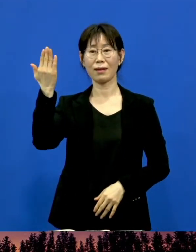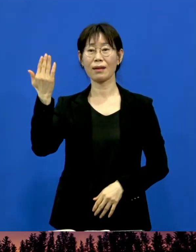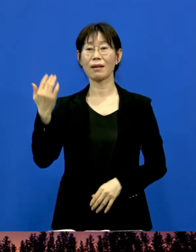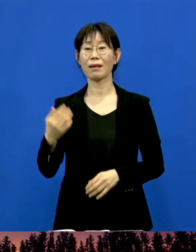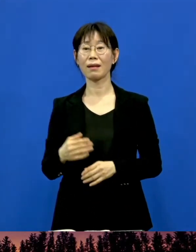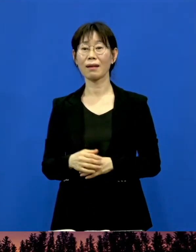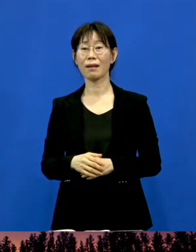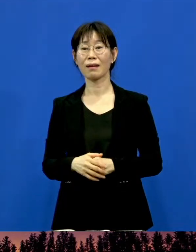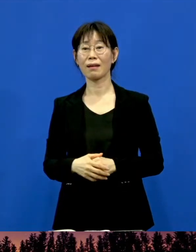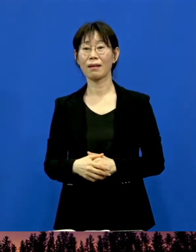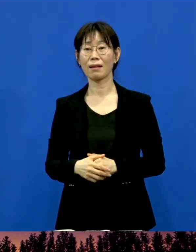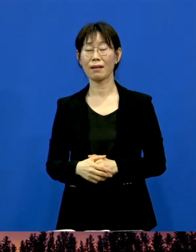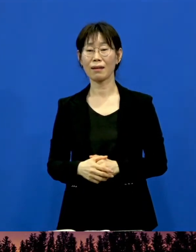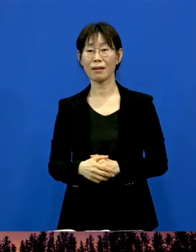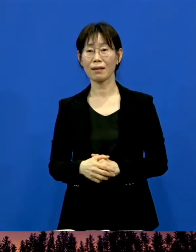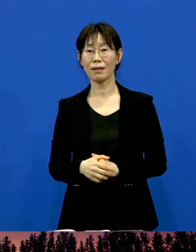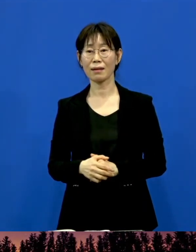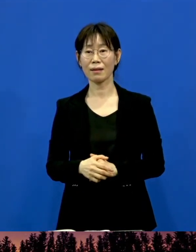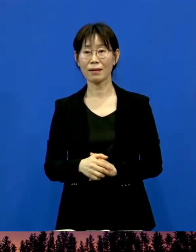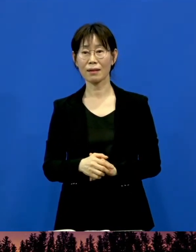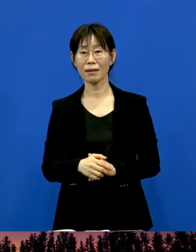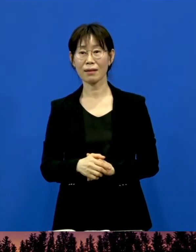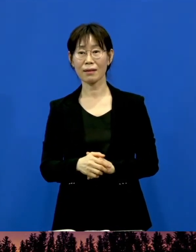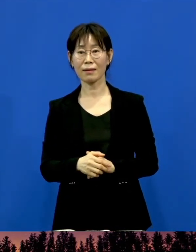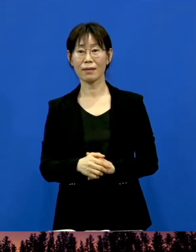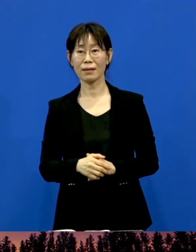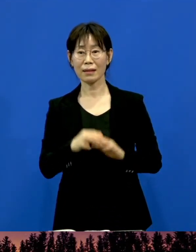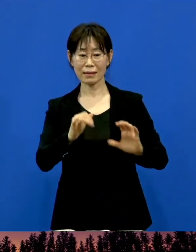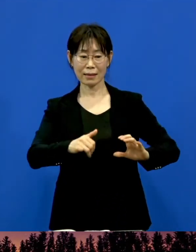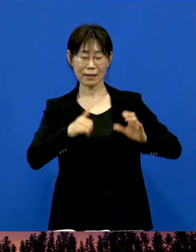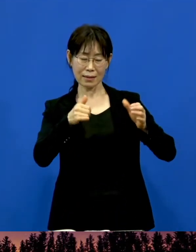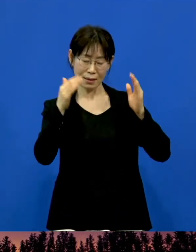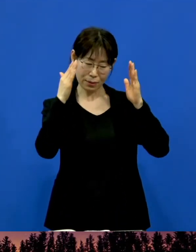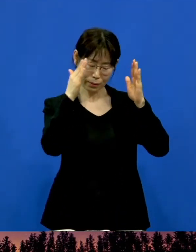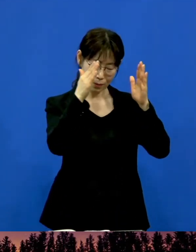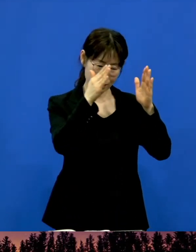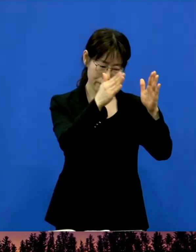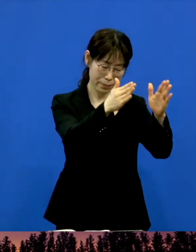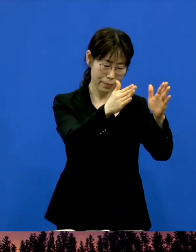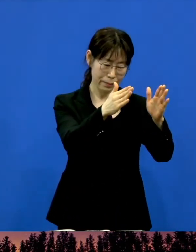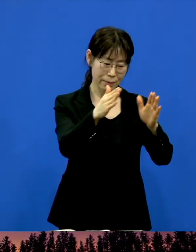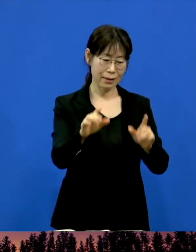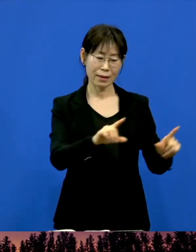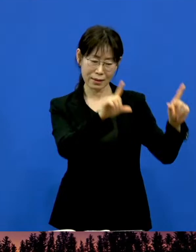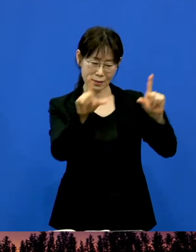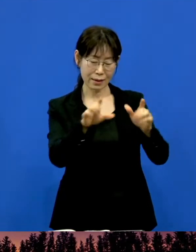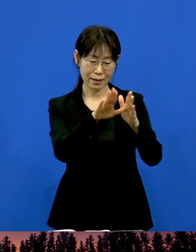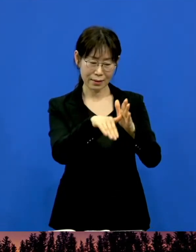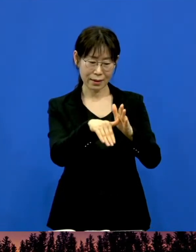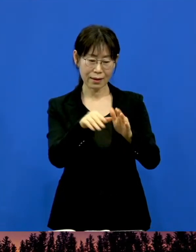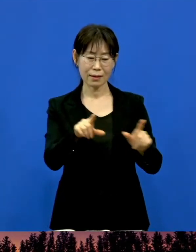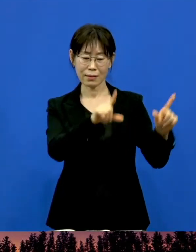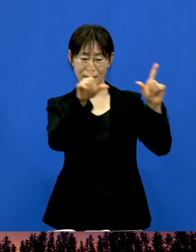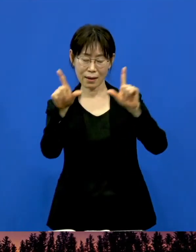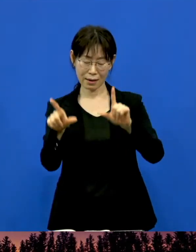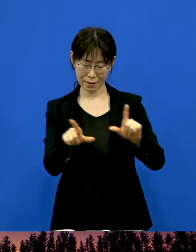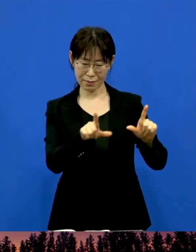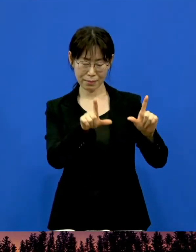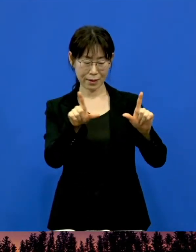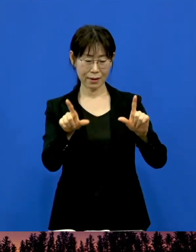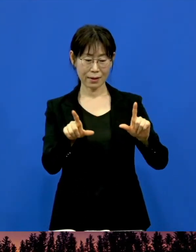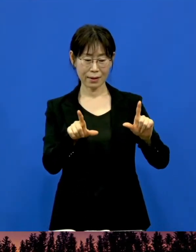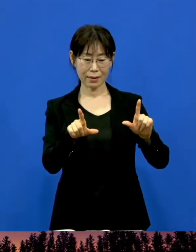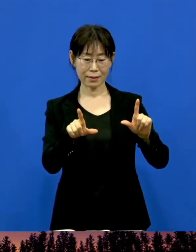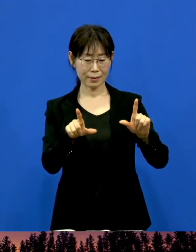여러분, 이 에너지의 누수를 막으면 어떻게 될까요? 삶이 강력해집니다. 불필요한 것에